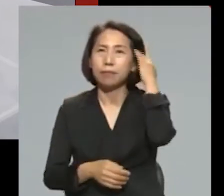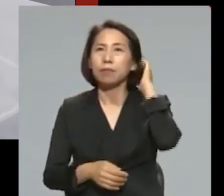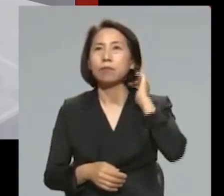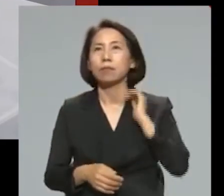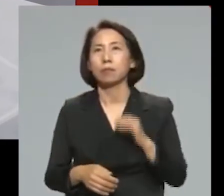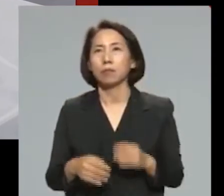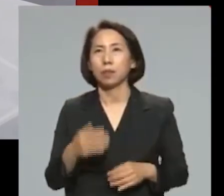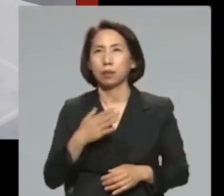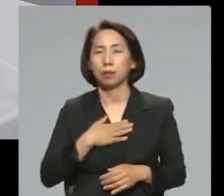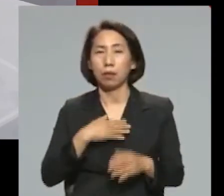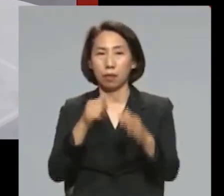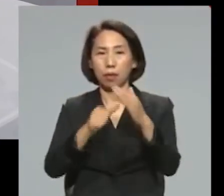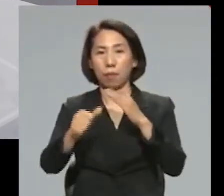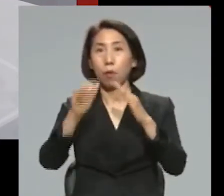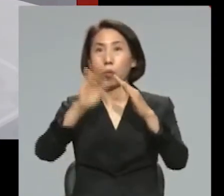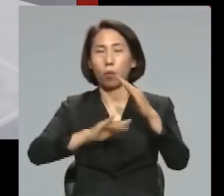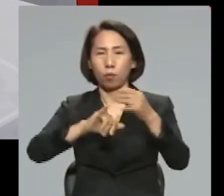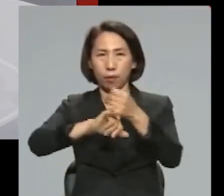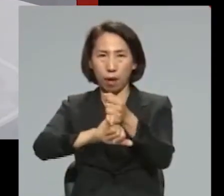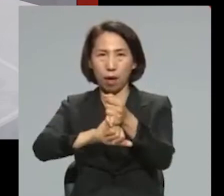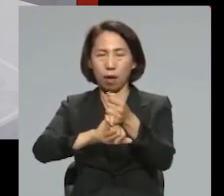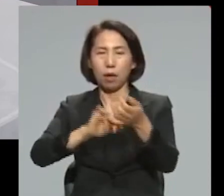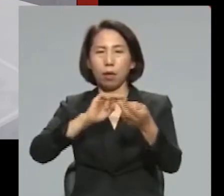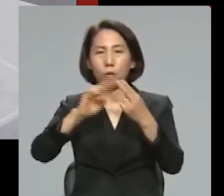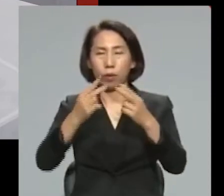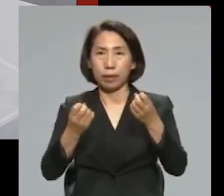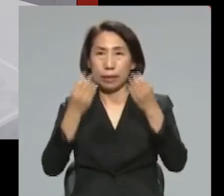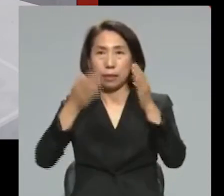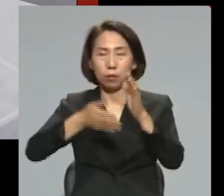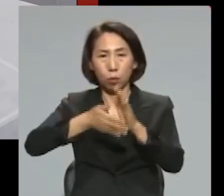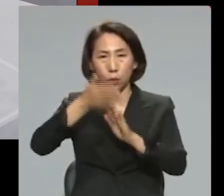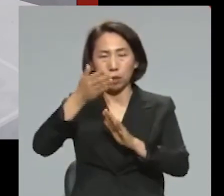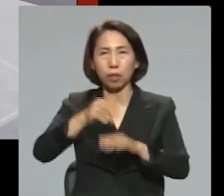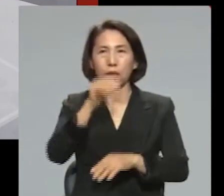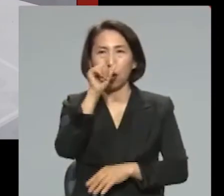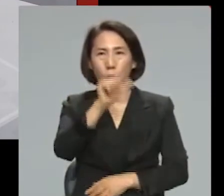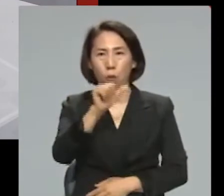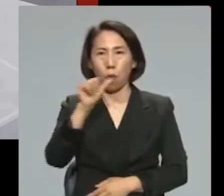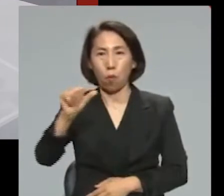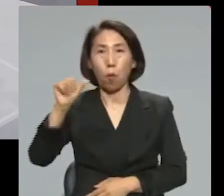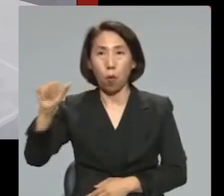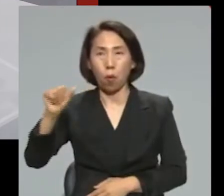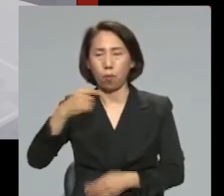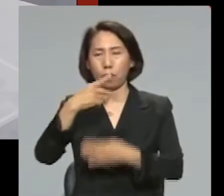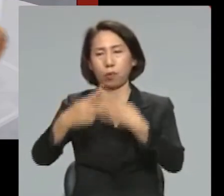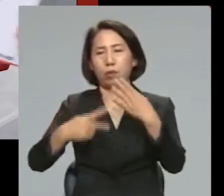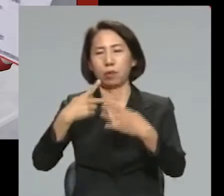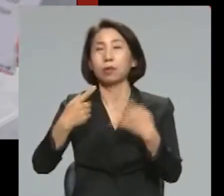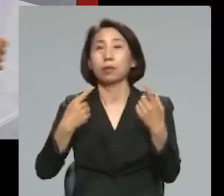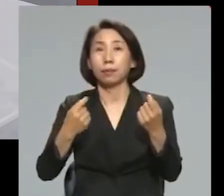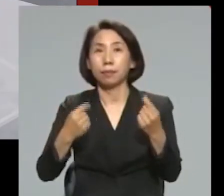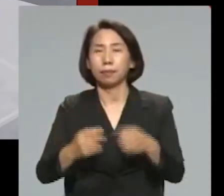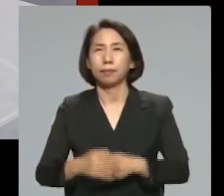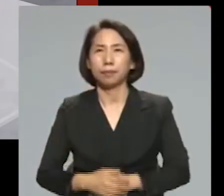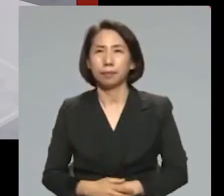저희 대표 공약은 고령 신도시 555 프로젝트입니다.